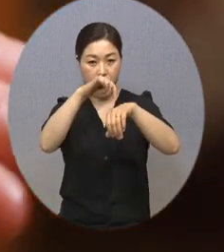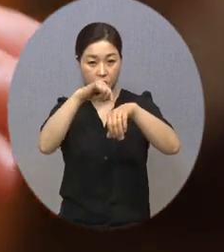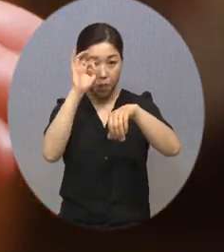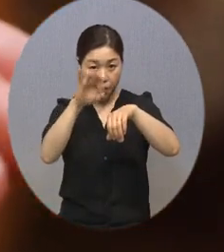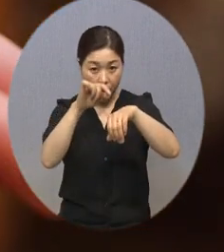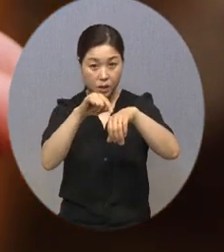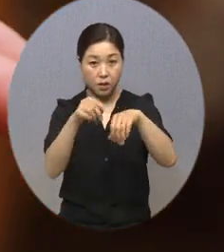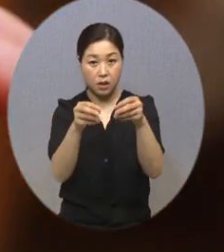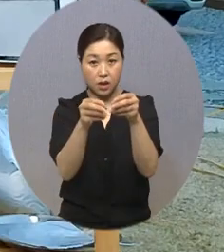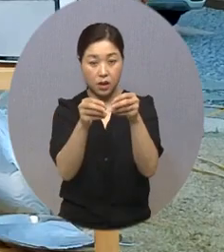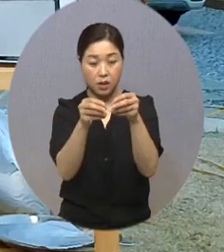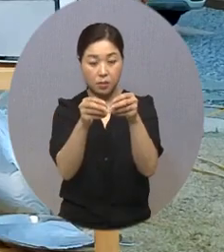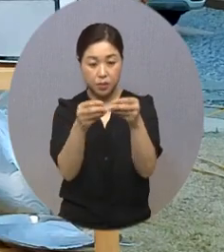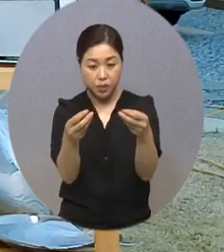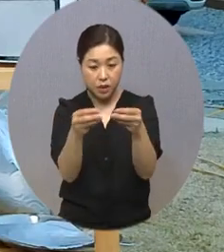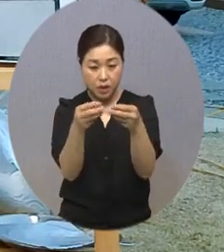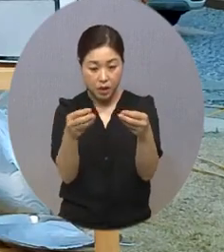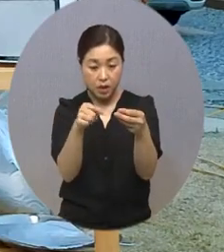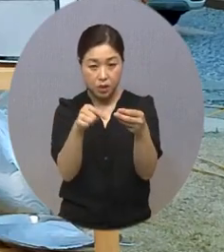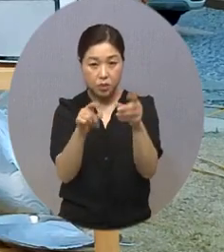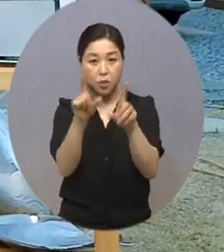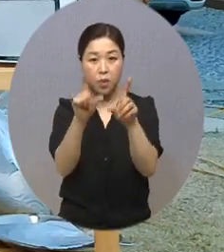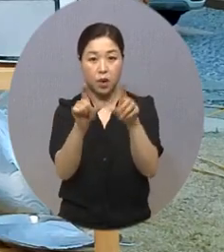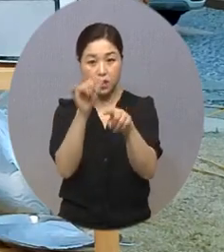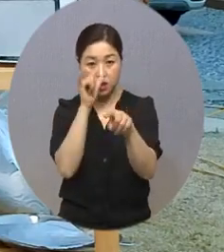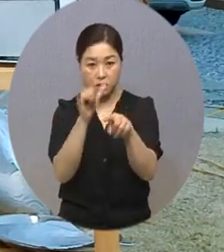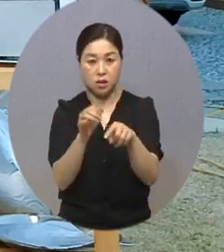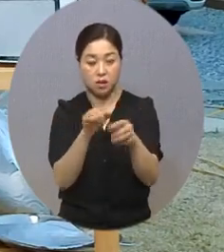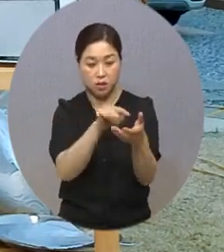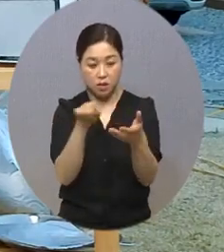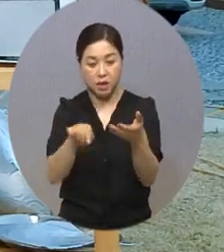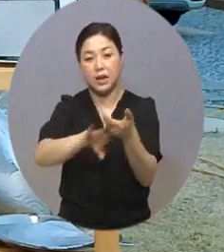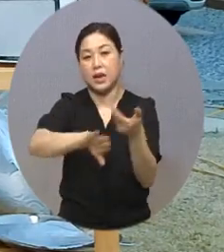코이 있어요 뭐 겠죠